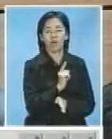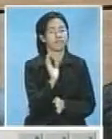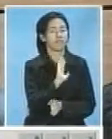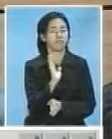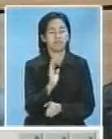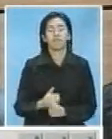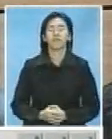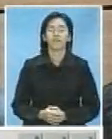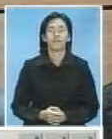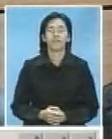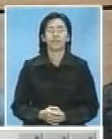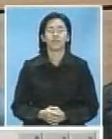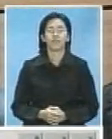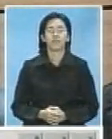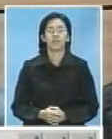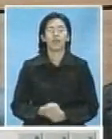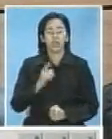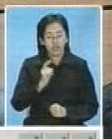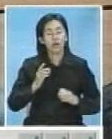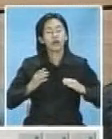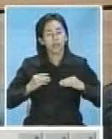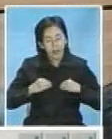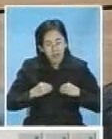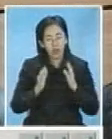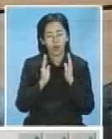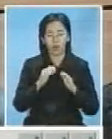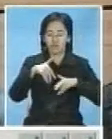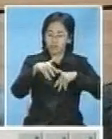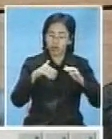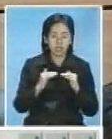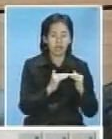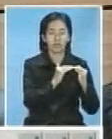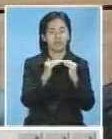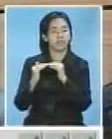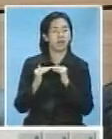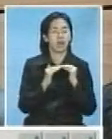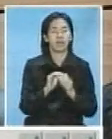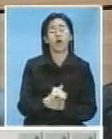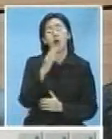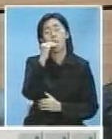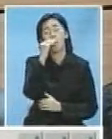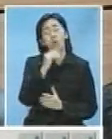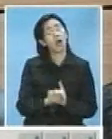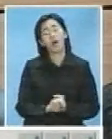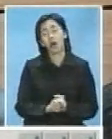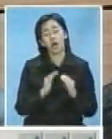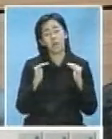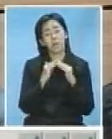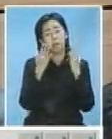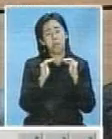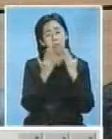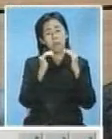ะคะนอกจากนั้นต้องเคารพเรื่องความเสมอภาคไม่ใช่พูดลอยๆเรื่องของการเลือกปฏิบั